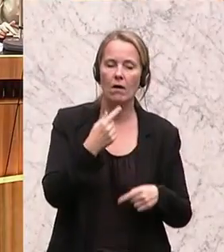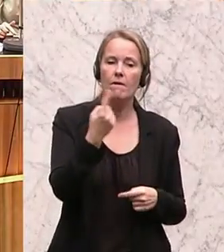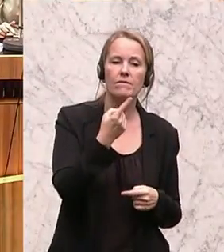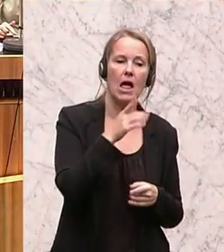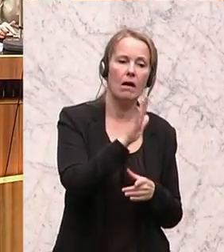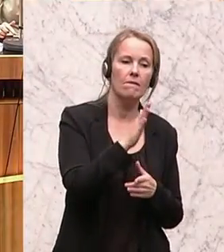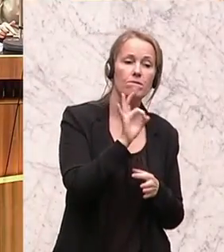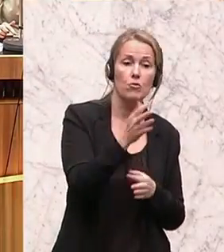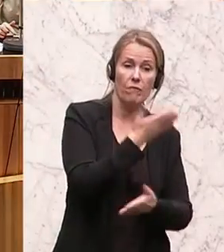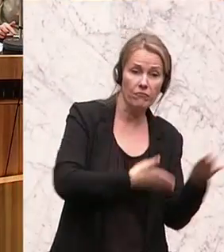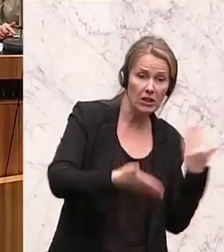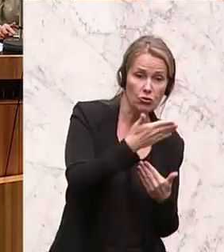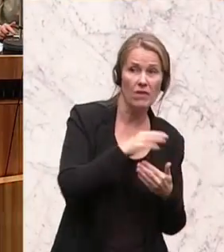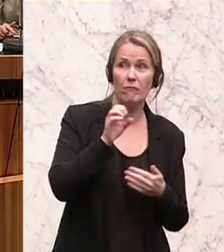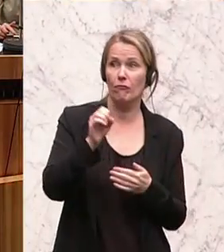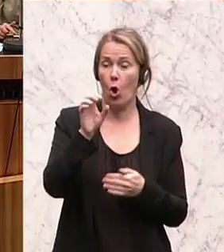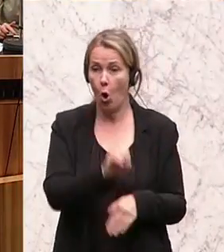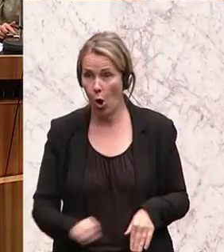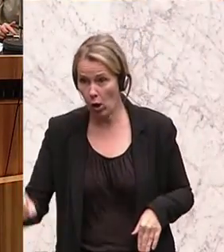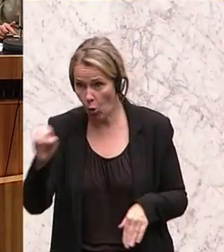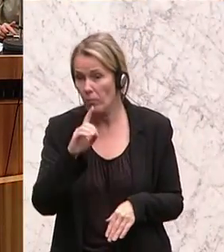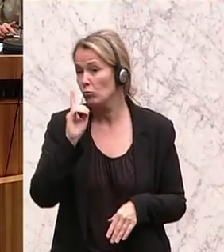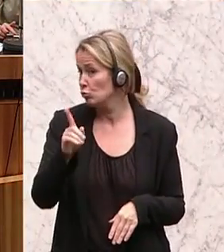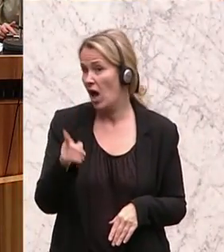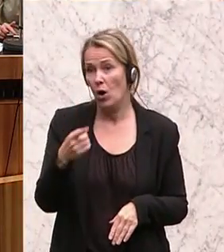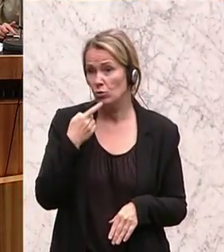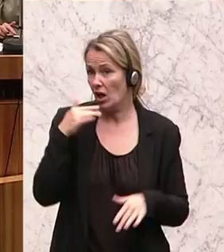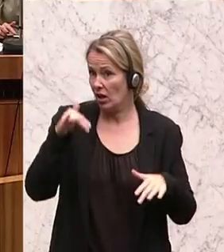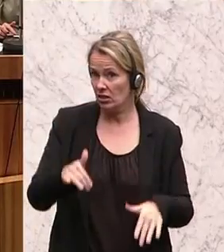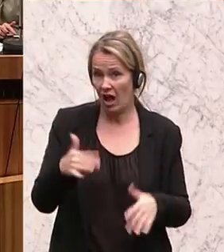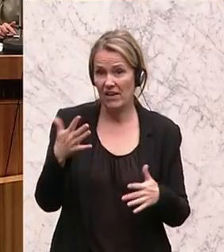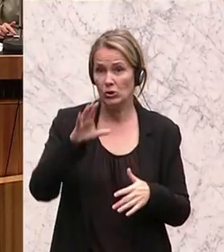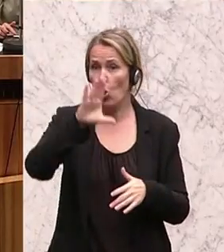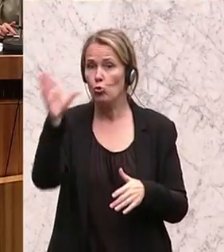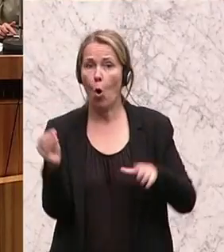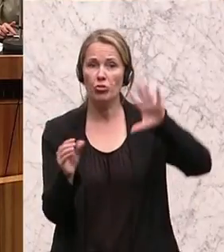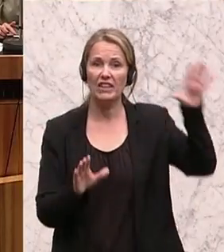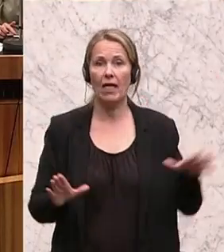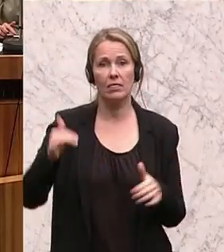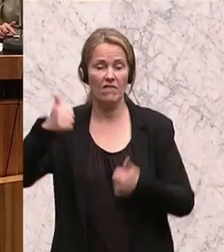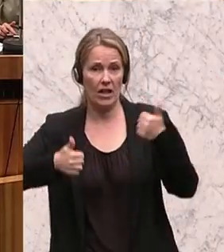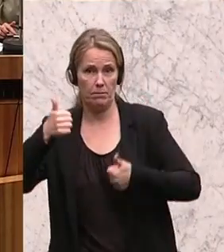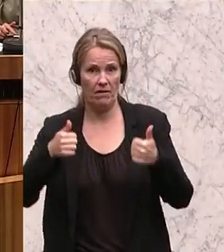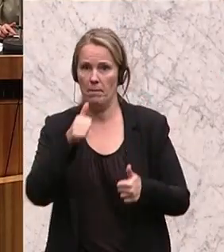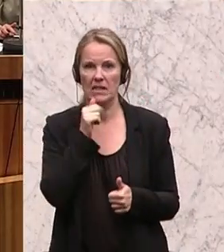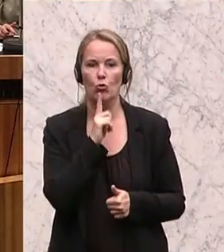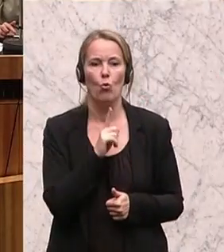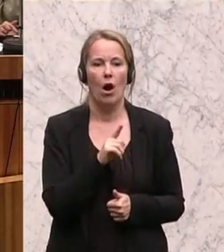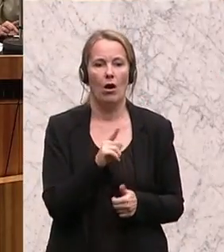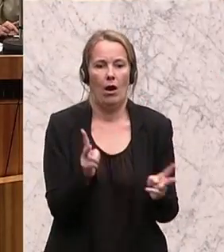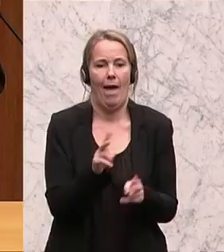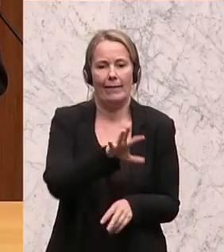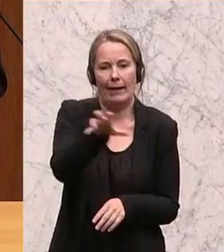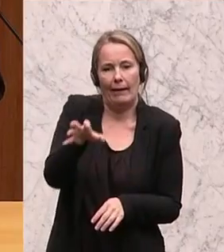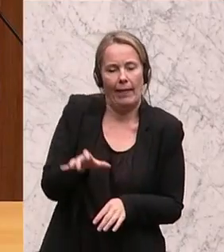für Europa ist, der muss auch darüber sprechen, dass wir in einem Wettbewerb der Kontinente sind und nicht in einem Wettbewerb der Kleinregionen. Und deshalb